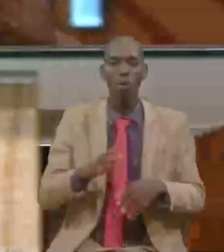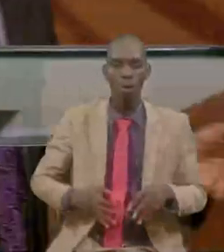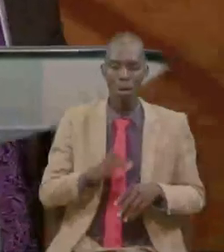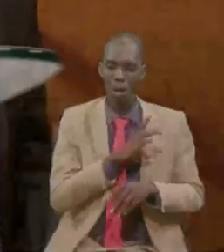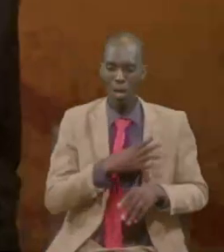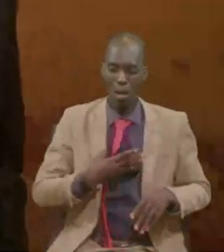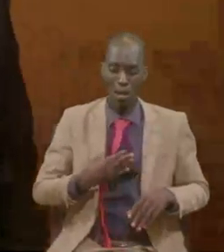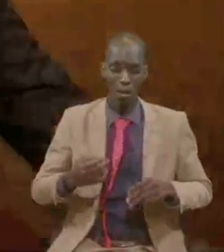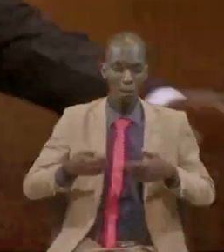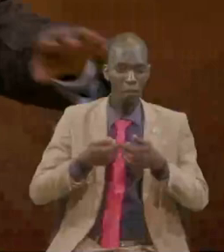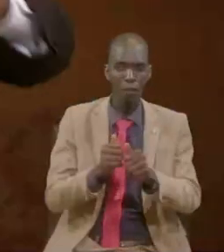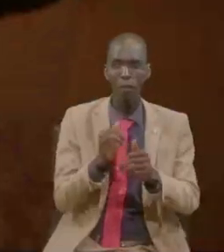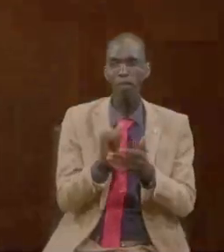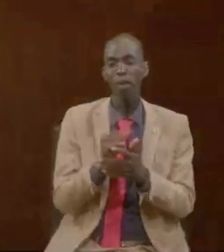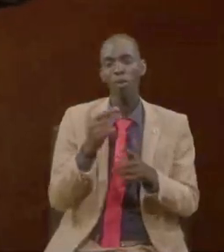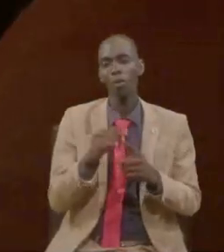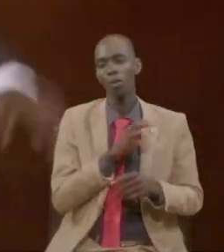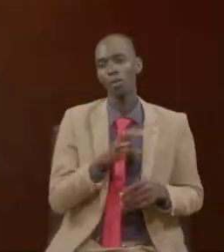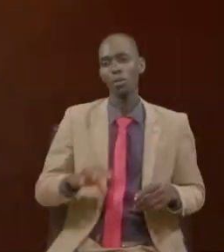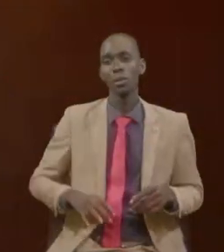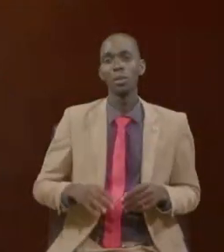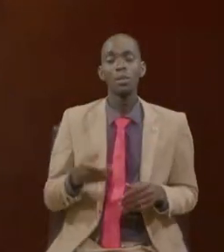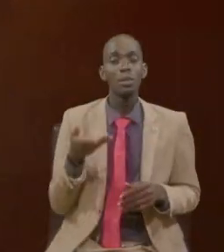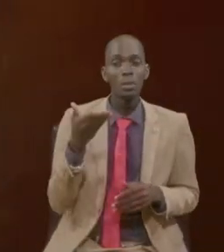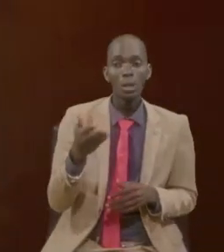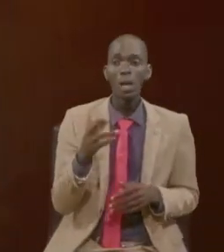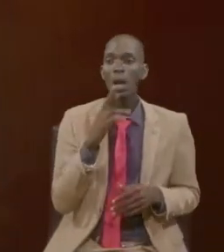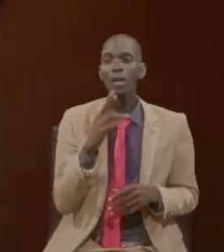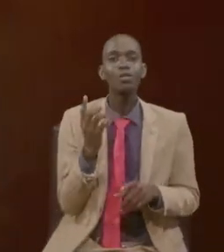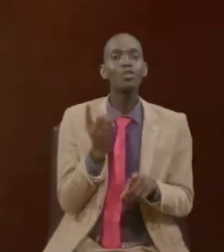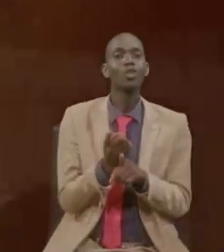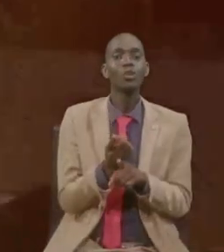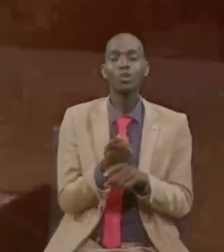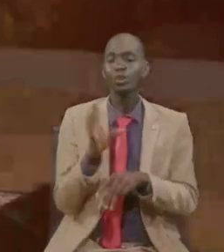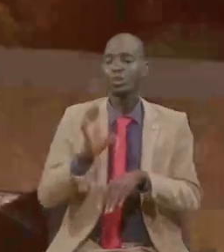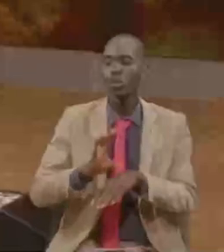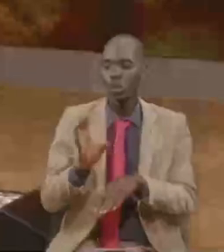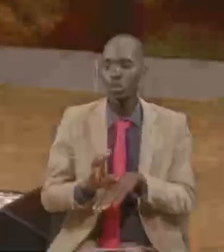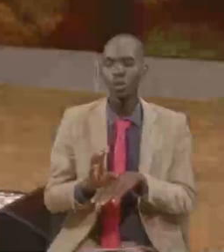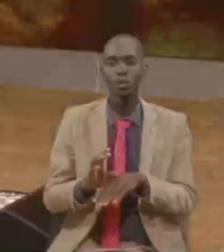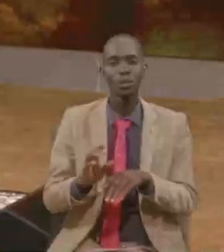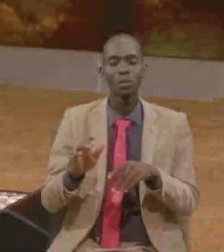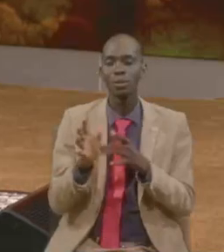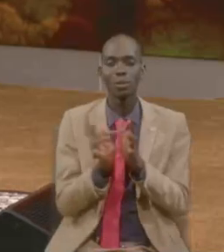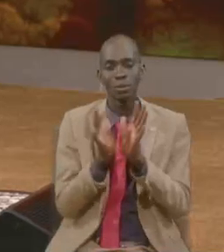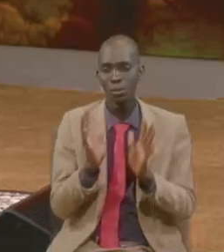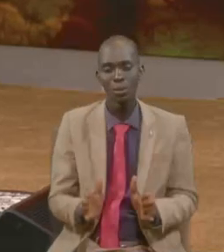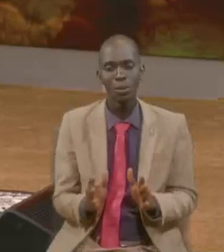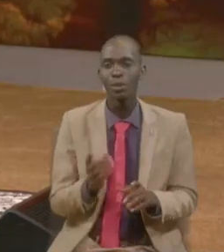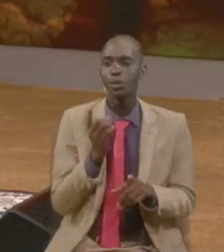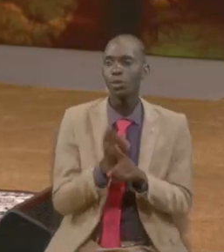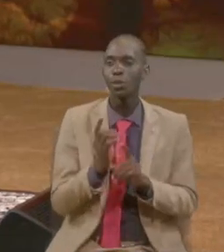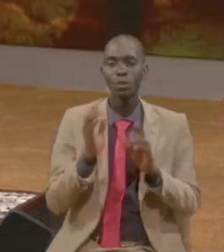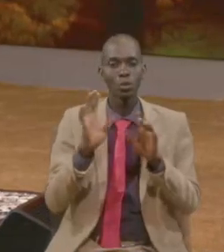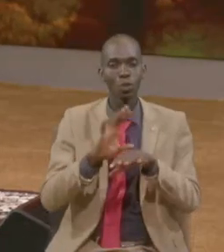et vivent selon la parole de Christ. Alors il y a des chrétiens nominaux, il y a des fréquentateurs d'église, il